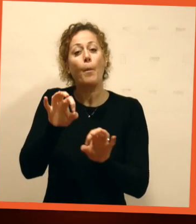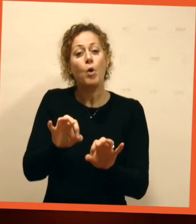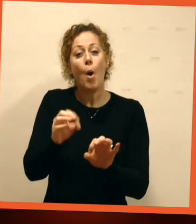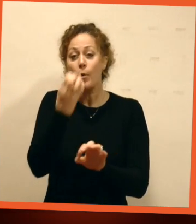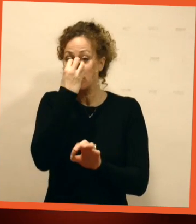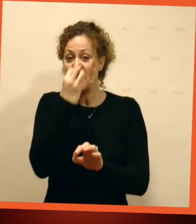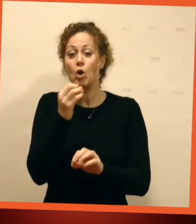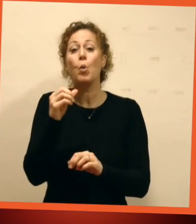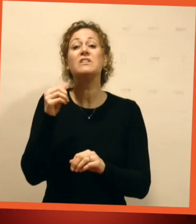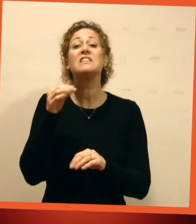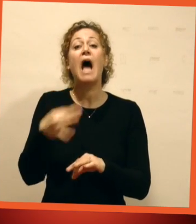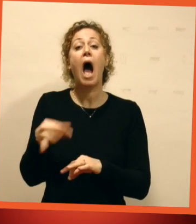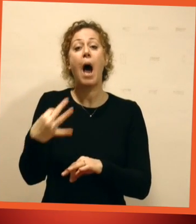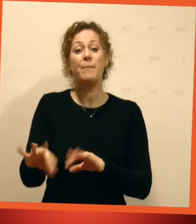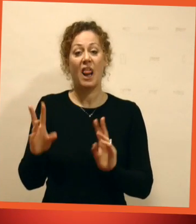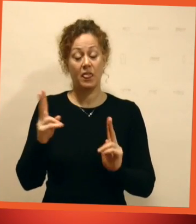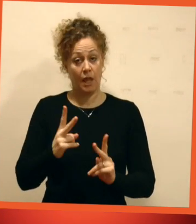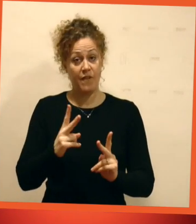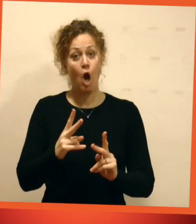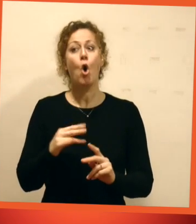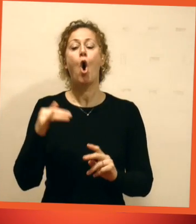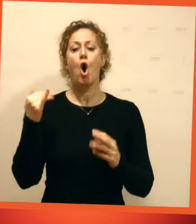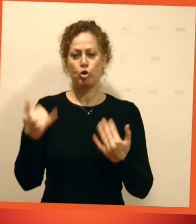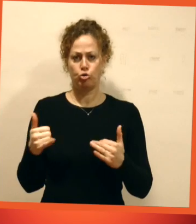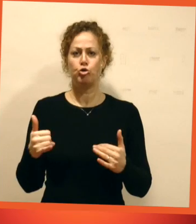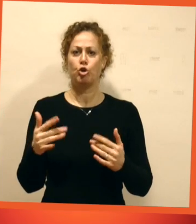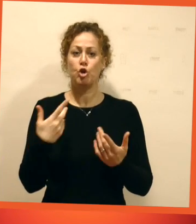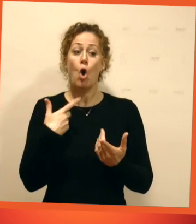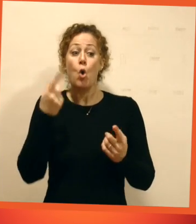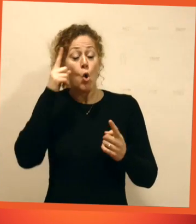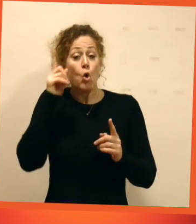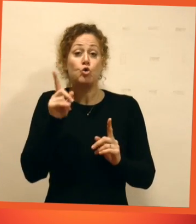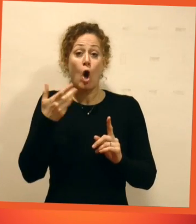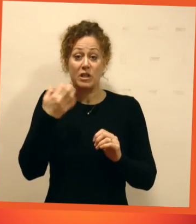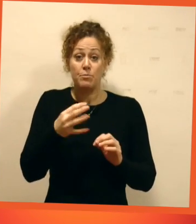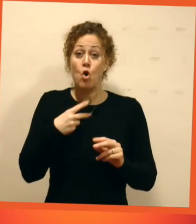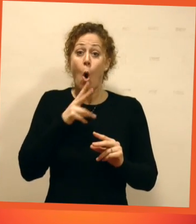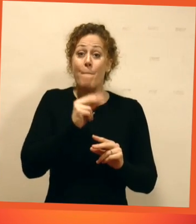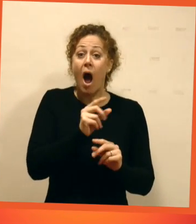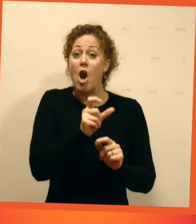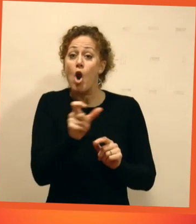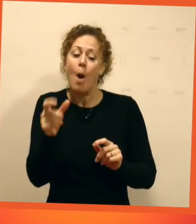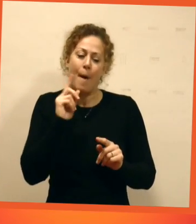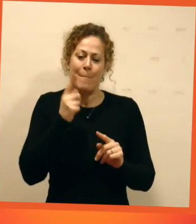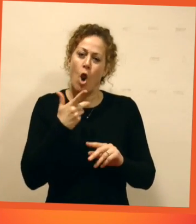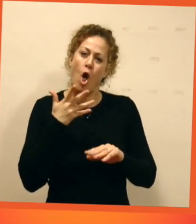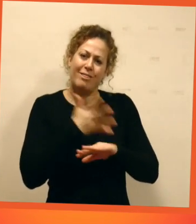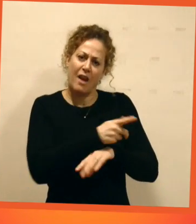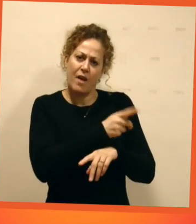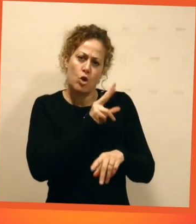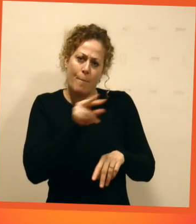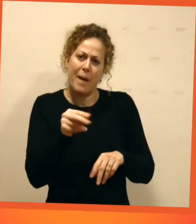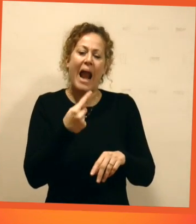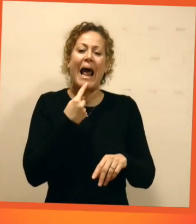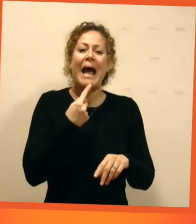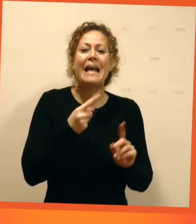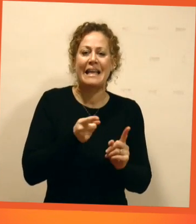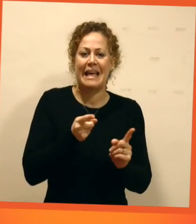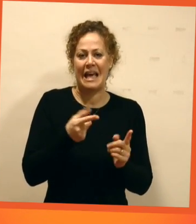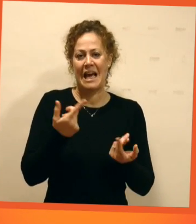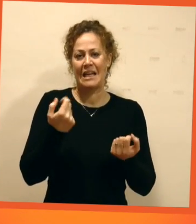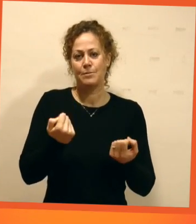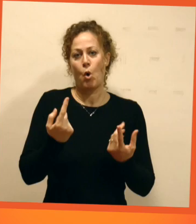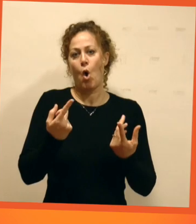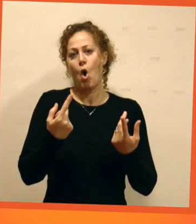sì, io, ammettendo la mia ignoranza, non so, te ne cito qualcuno, ma non so se sono ancora attivi, me lo direte voi, però magari circolando,